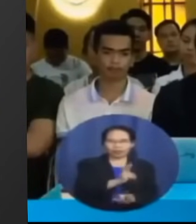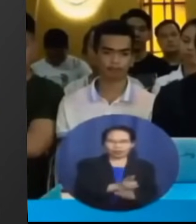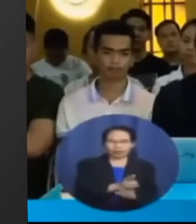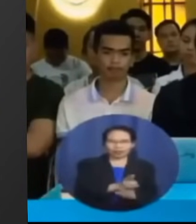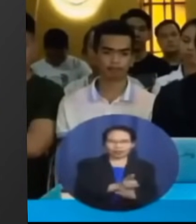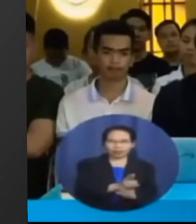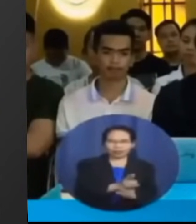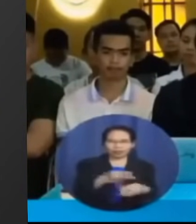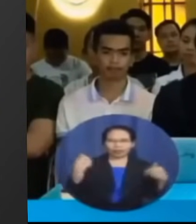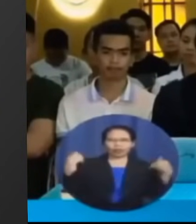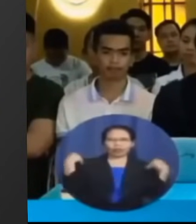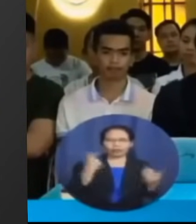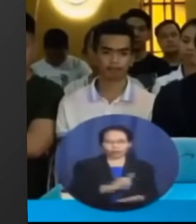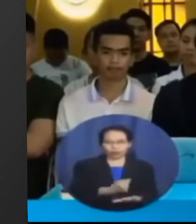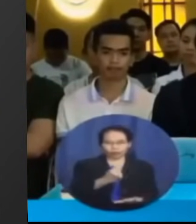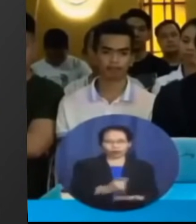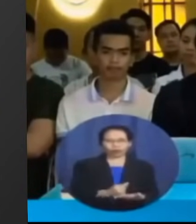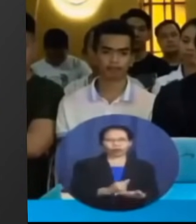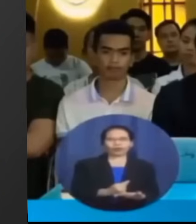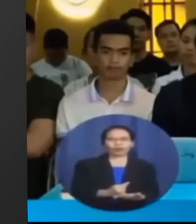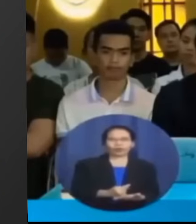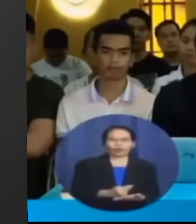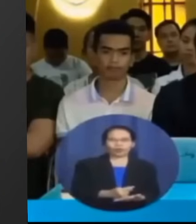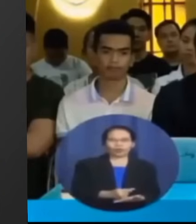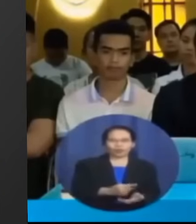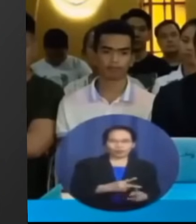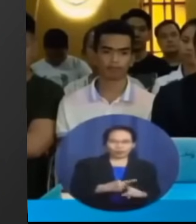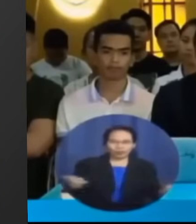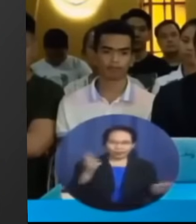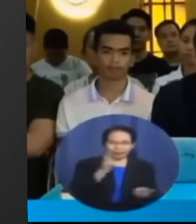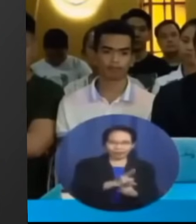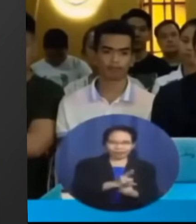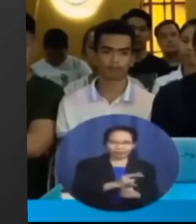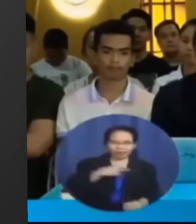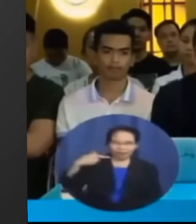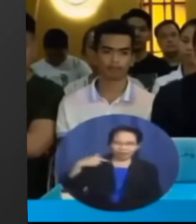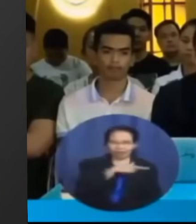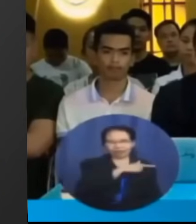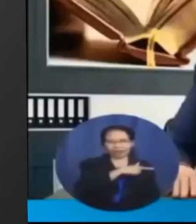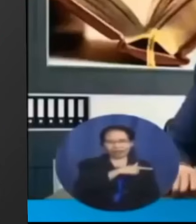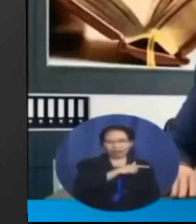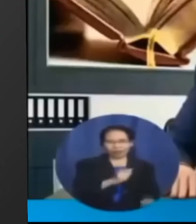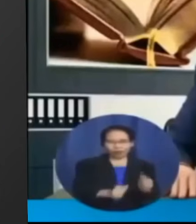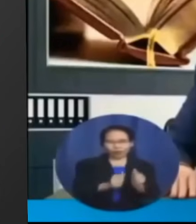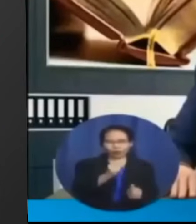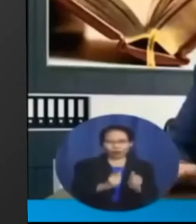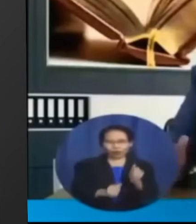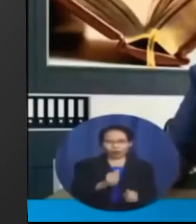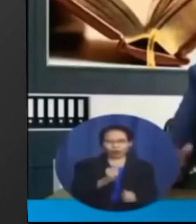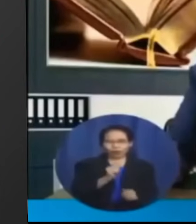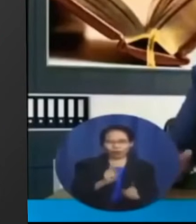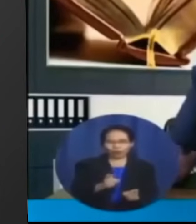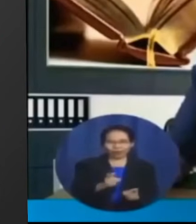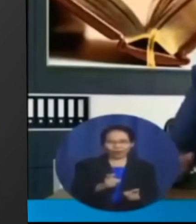reality, merong katotohanan. Pero reality rin ang kasinungalingan, which is,